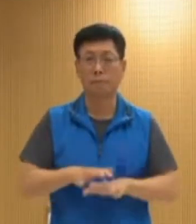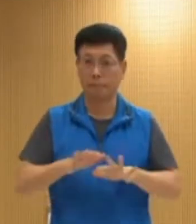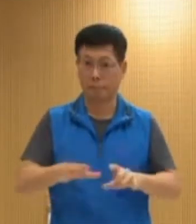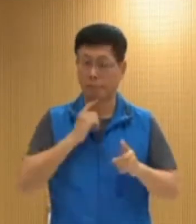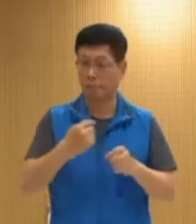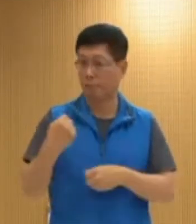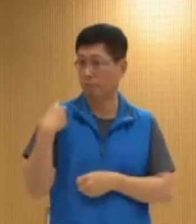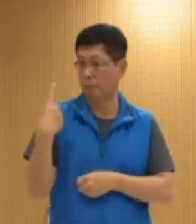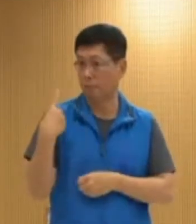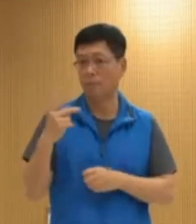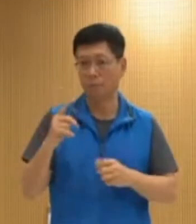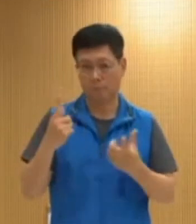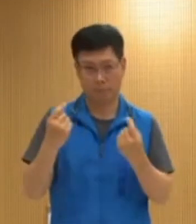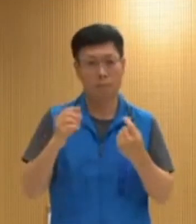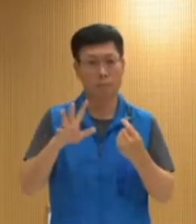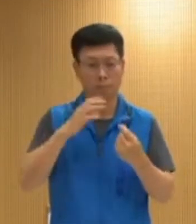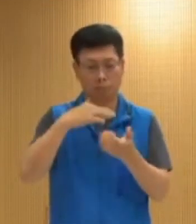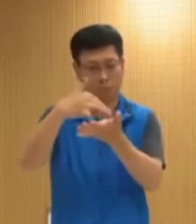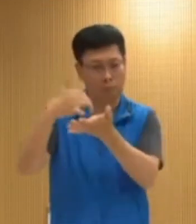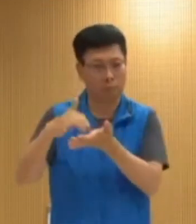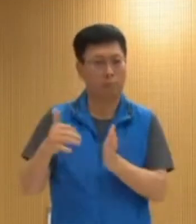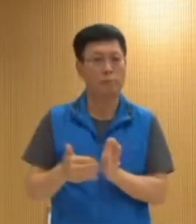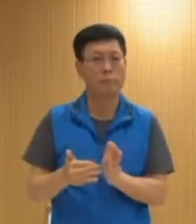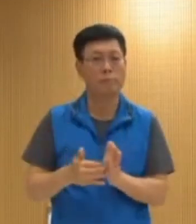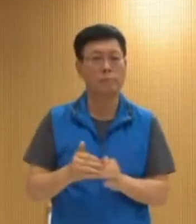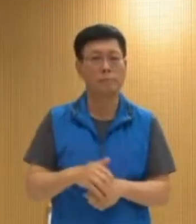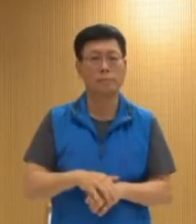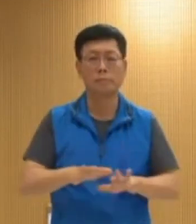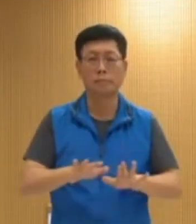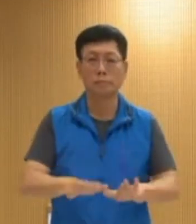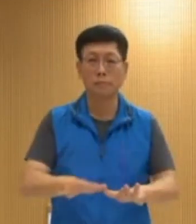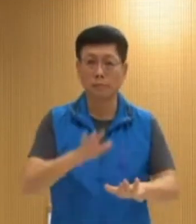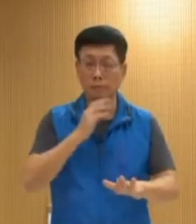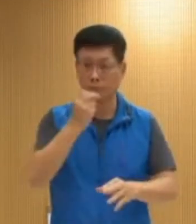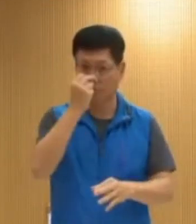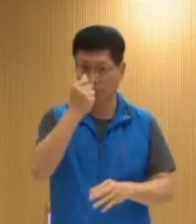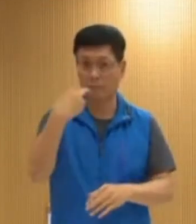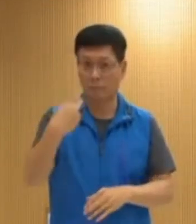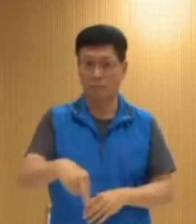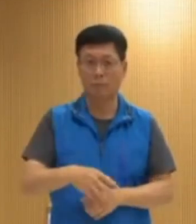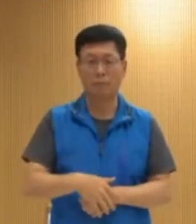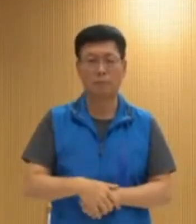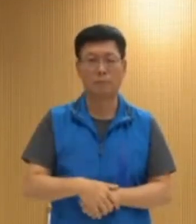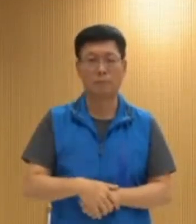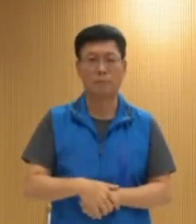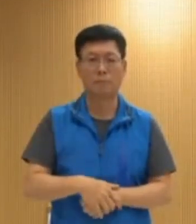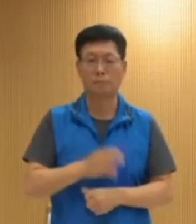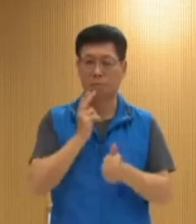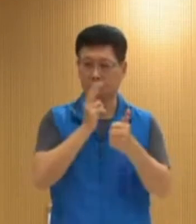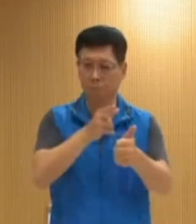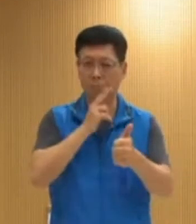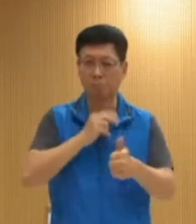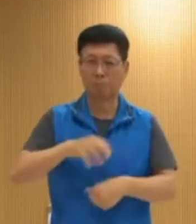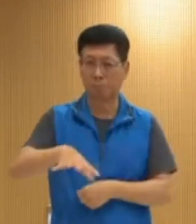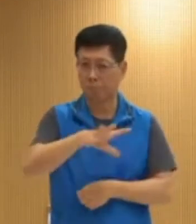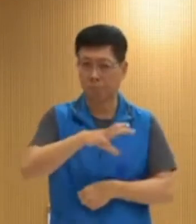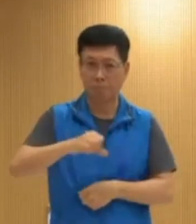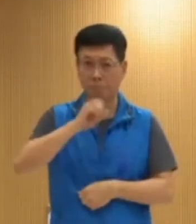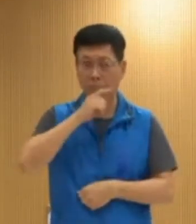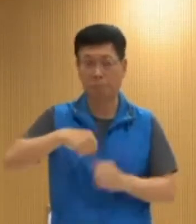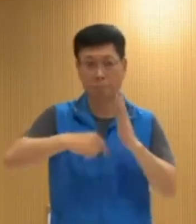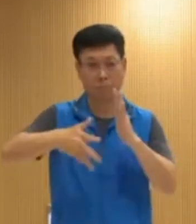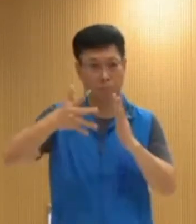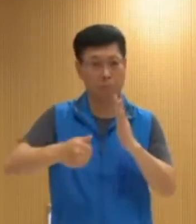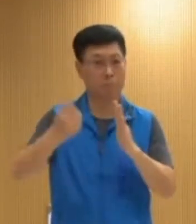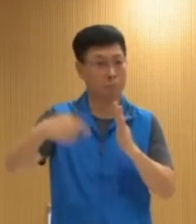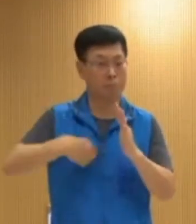前两天我们已经盘点过，我们今天特别再请所有的院长到新